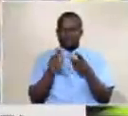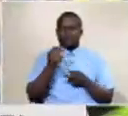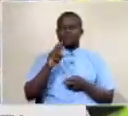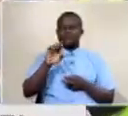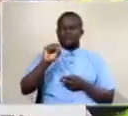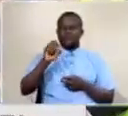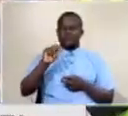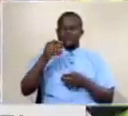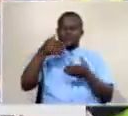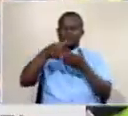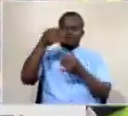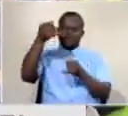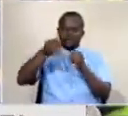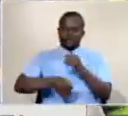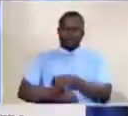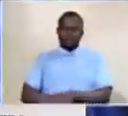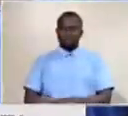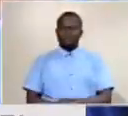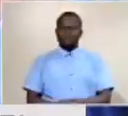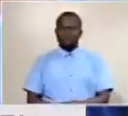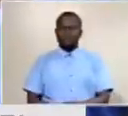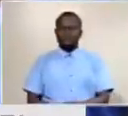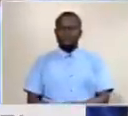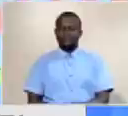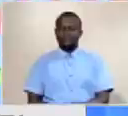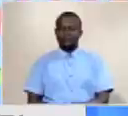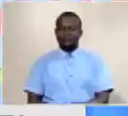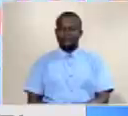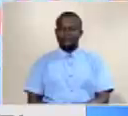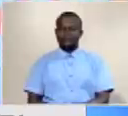kugera kuri finali Alex Namahoro i Muhanga